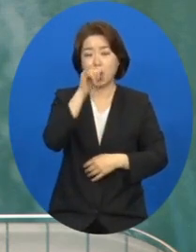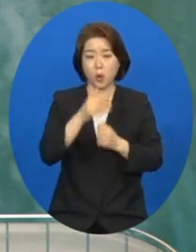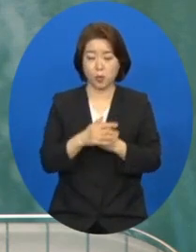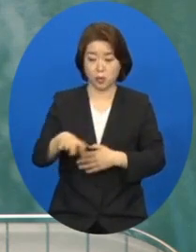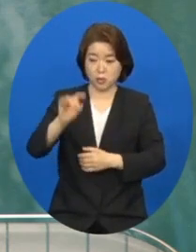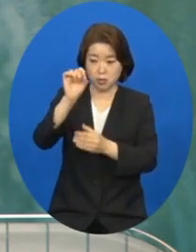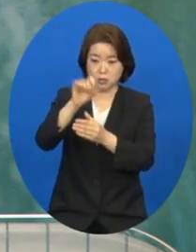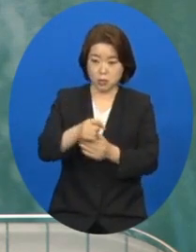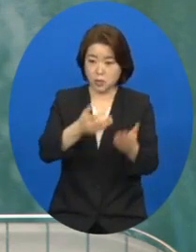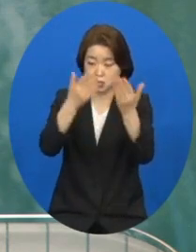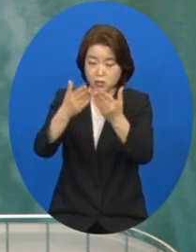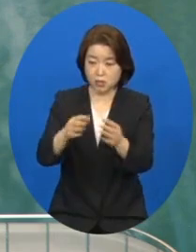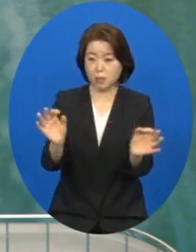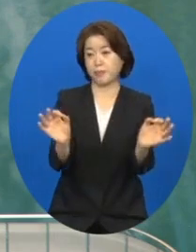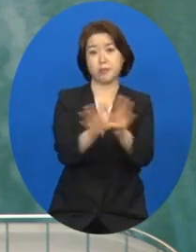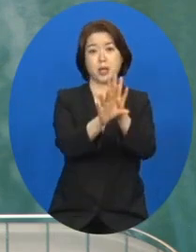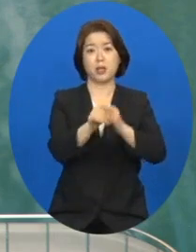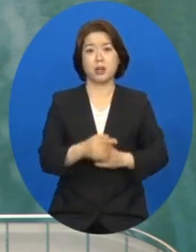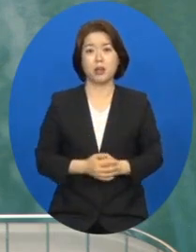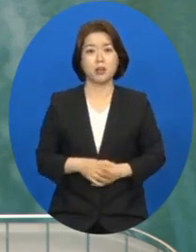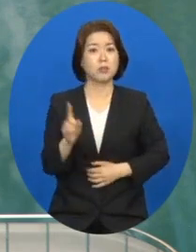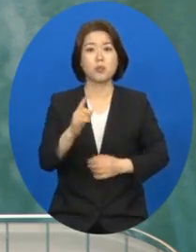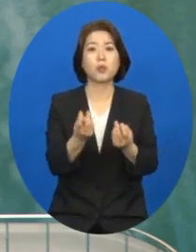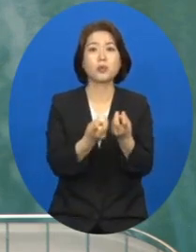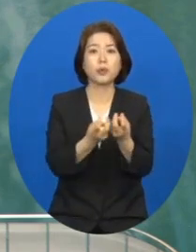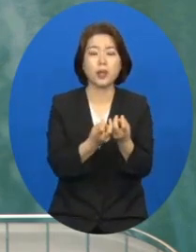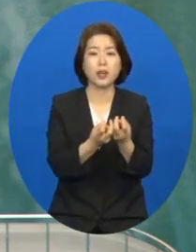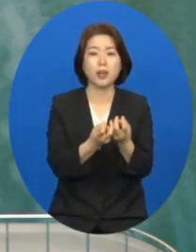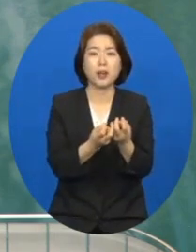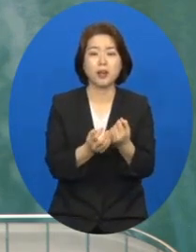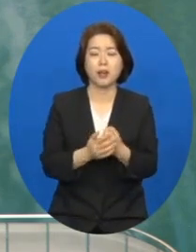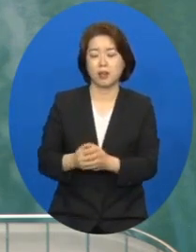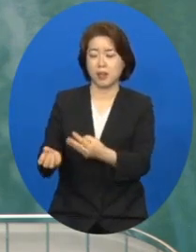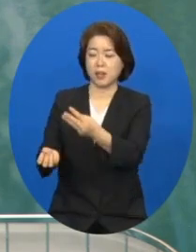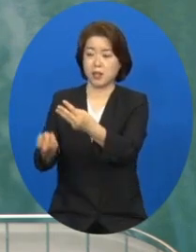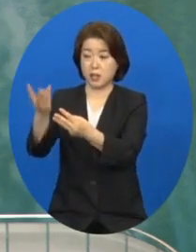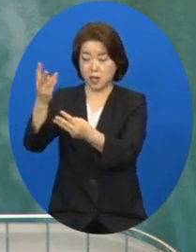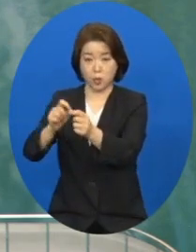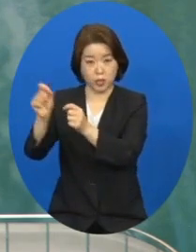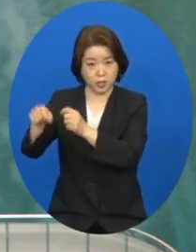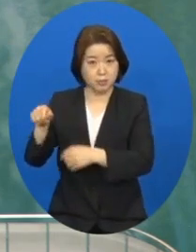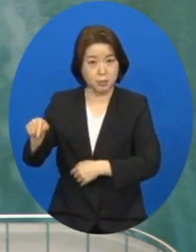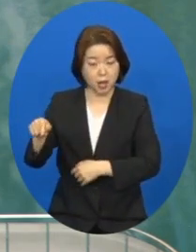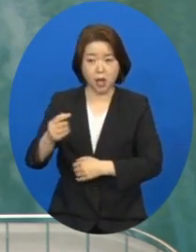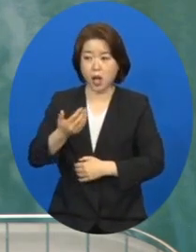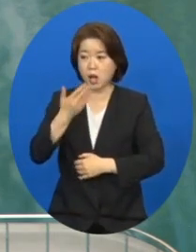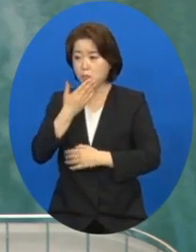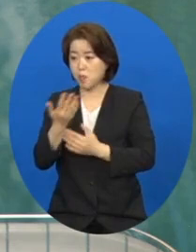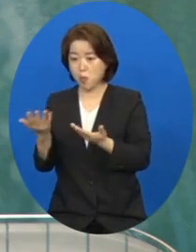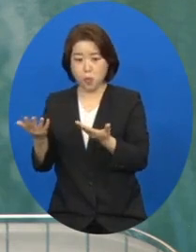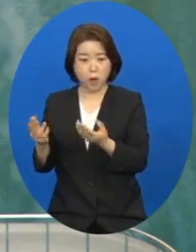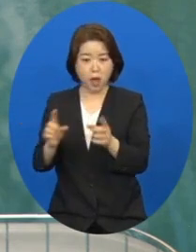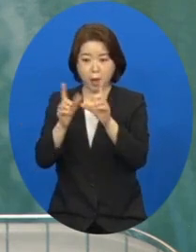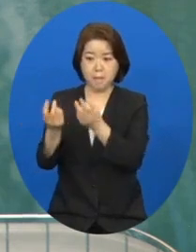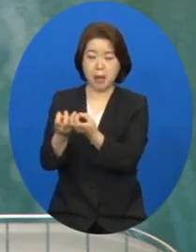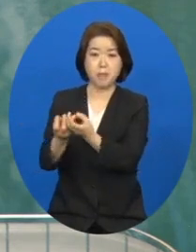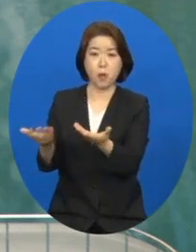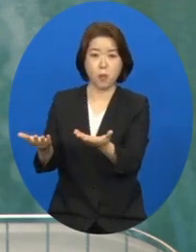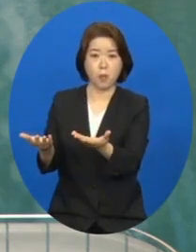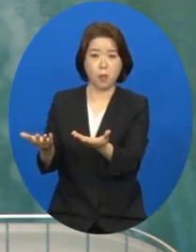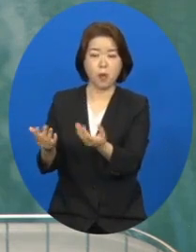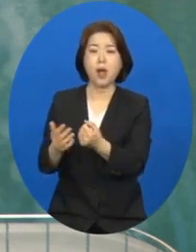없어지게 되니까 어떻게 되었겠습니까? 레위 지파는 먹고 살 길이 없어졌어요.